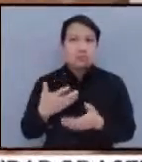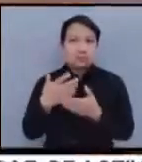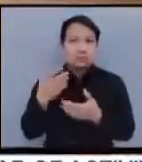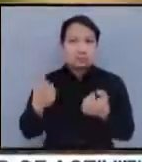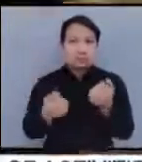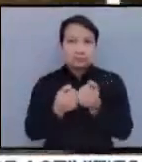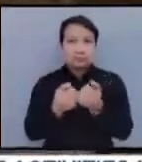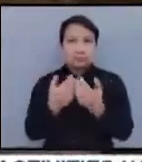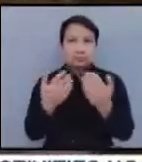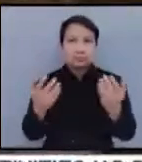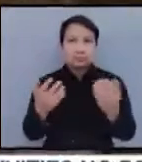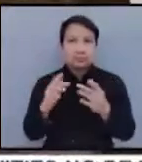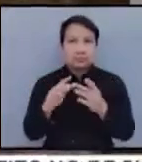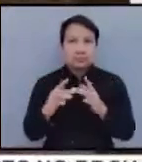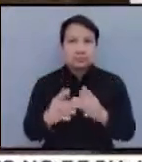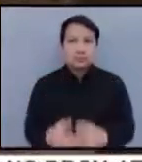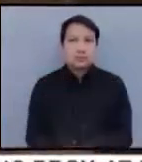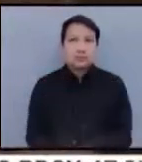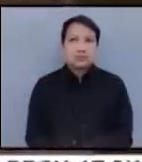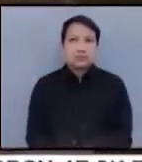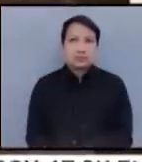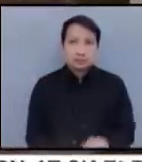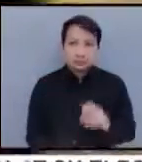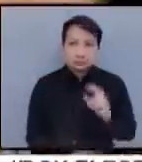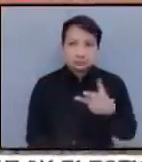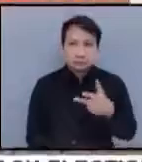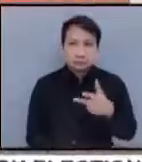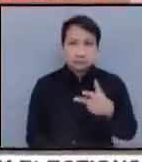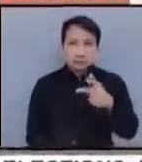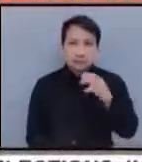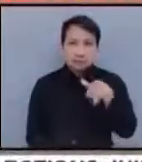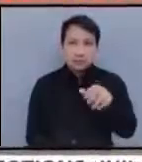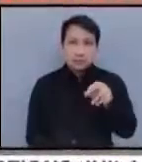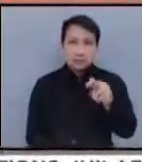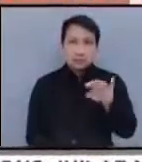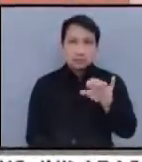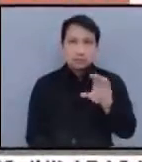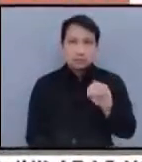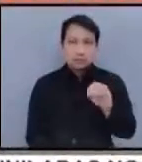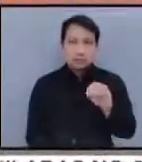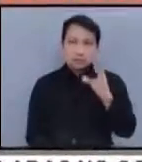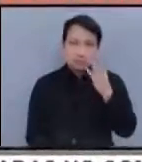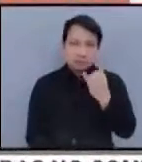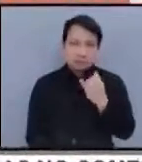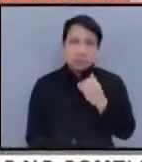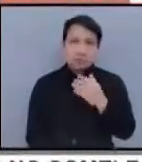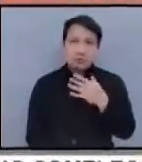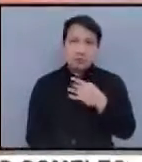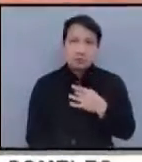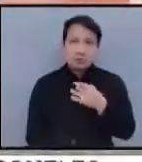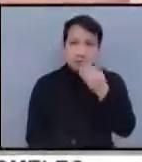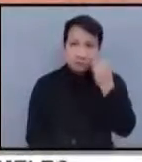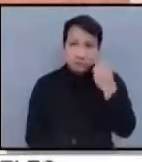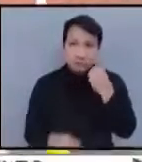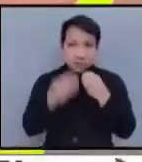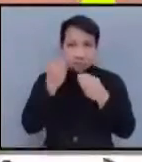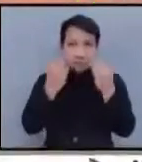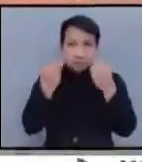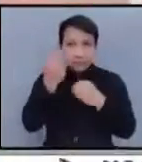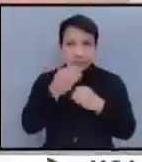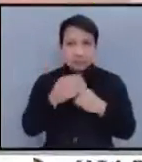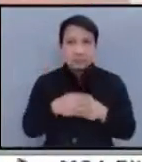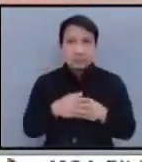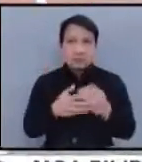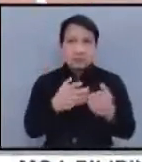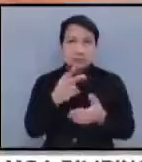mga netizen. Number 3, Janio. Mahilig ka ba sa mga makeup transformation? Then perfect for